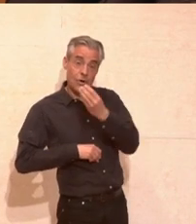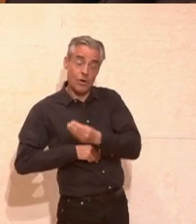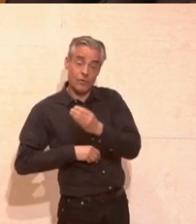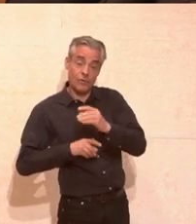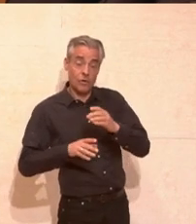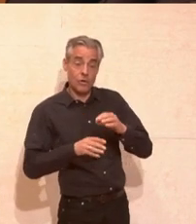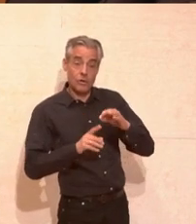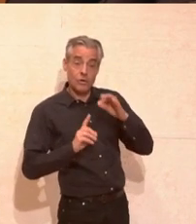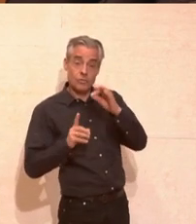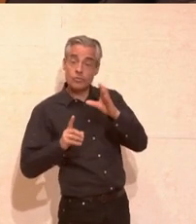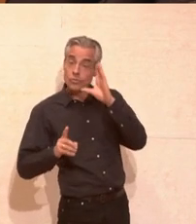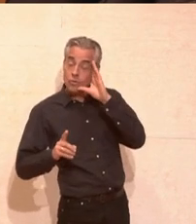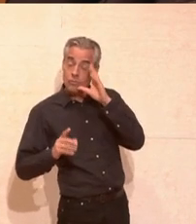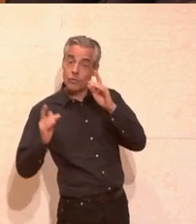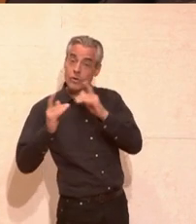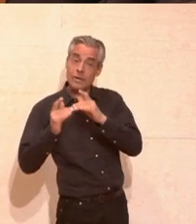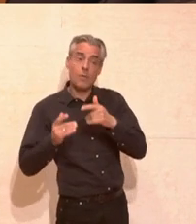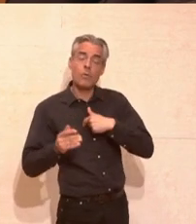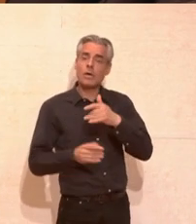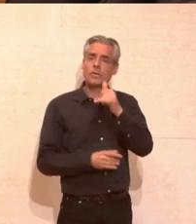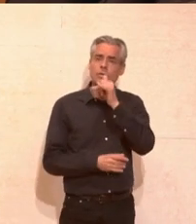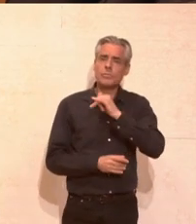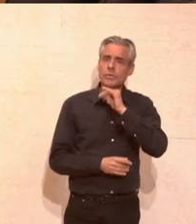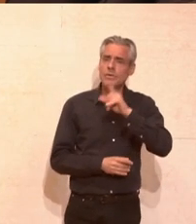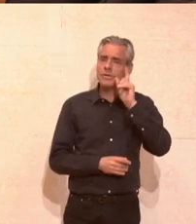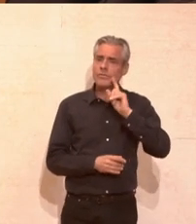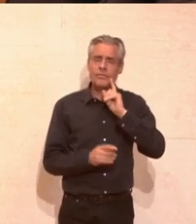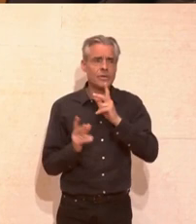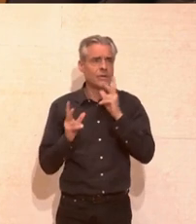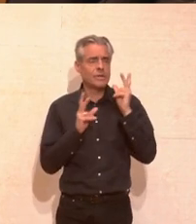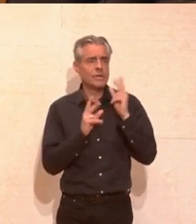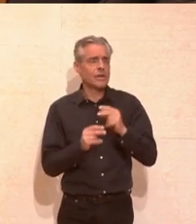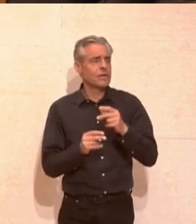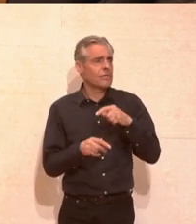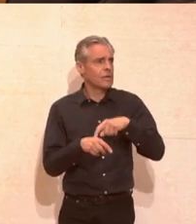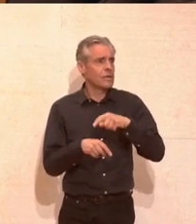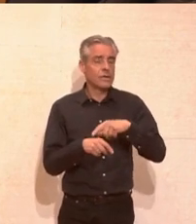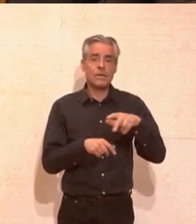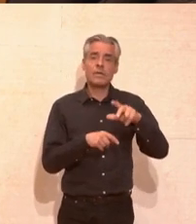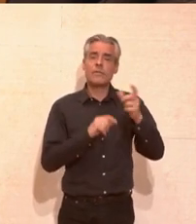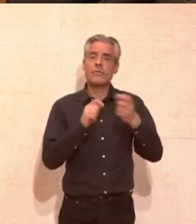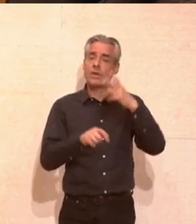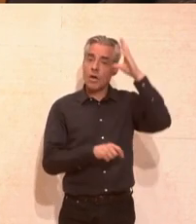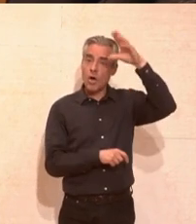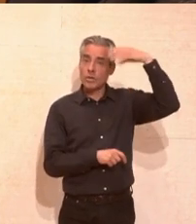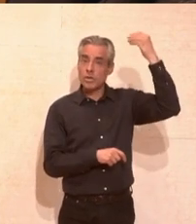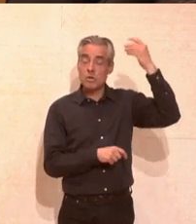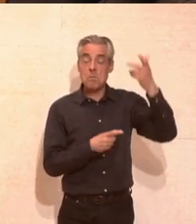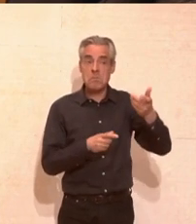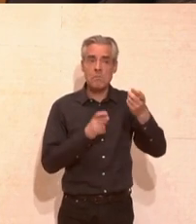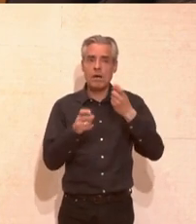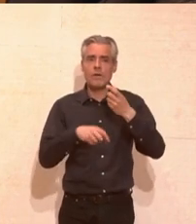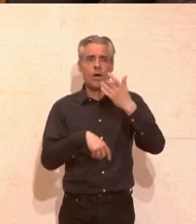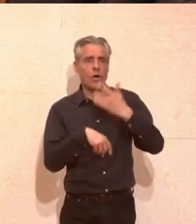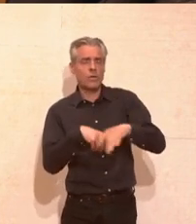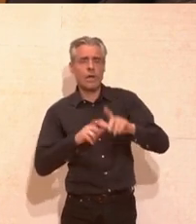enfant. J'ai une petite qui est arrivée en cours d'année des Antilles, qui arrive en